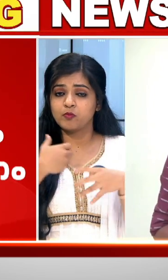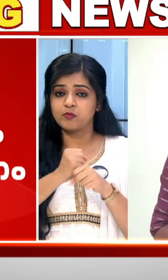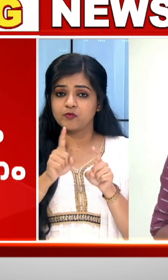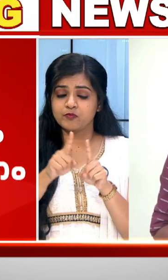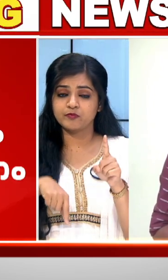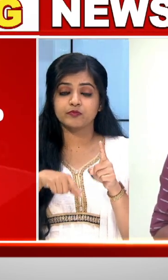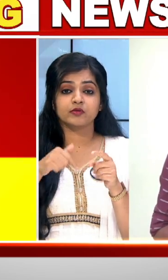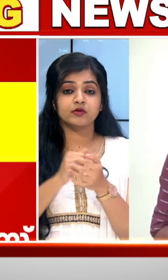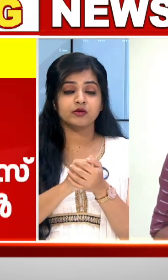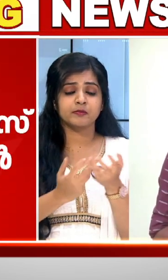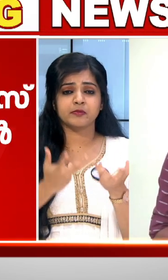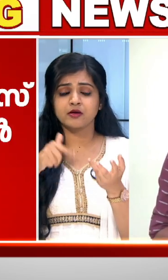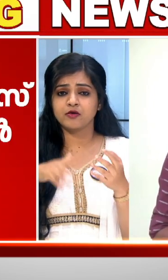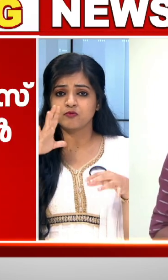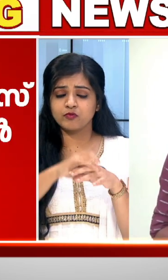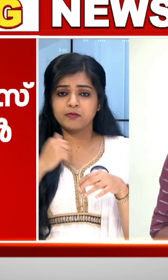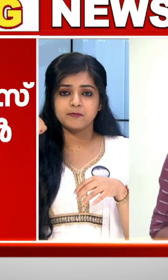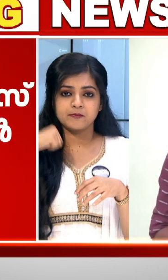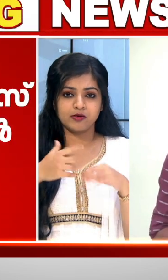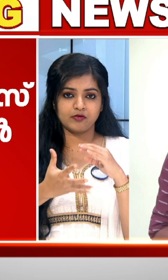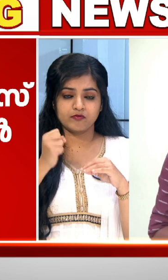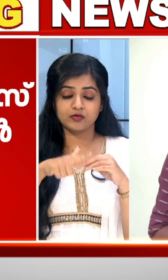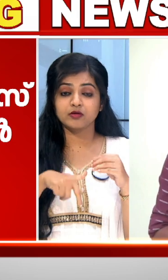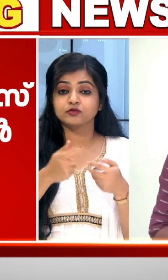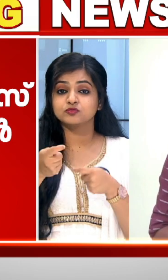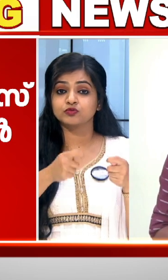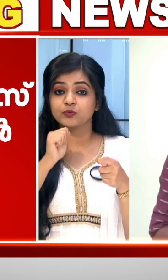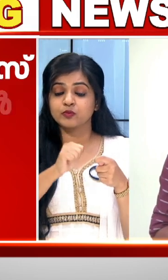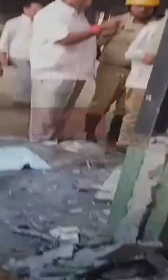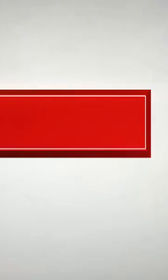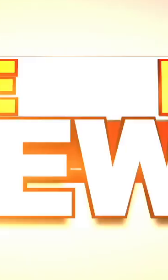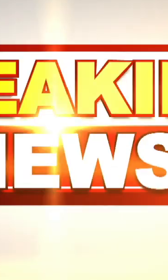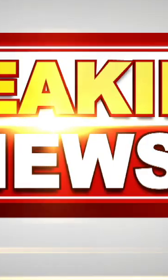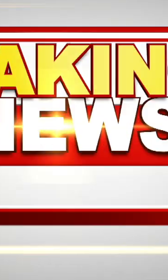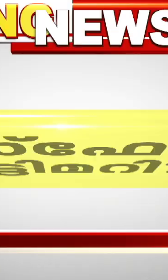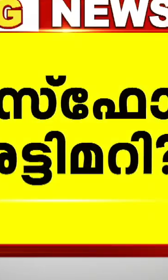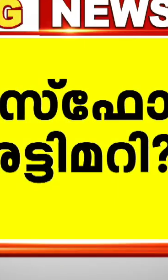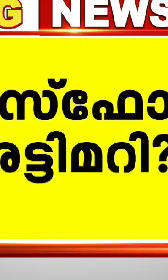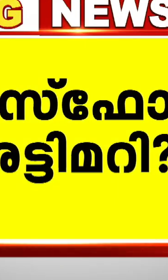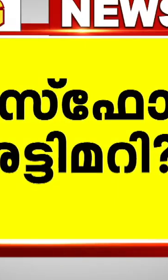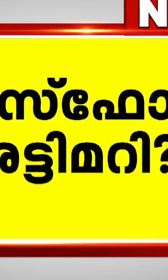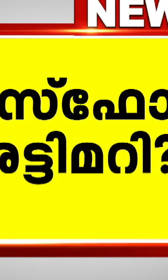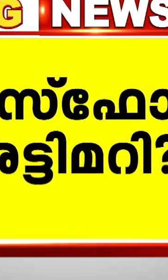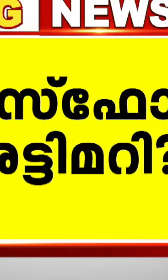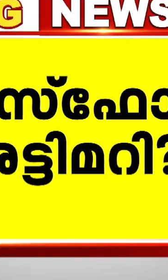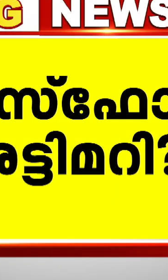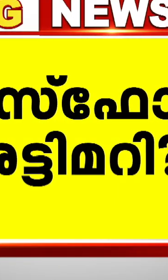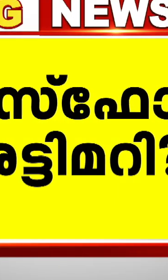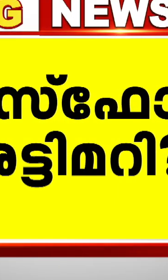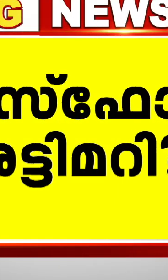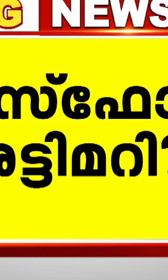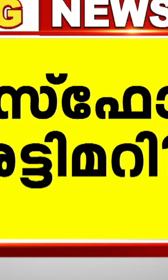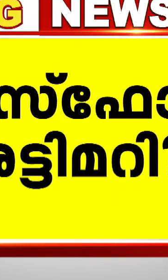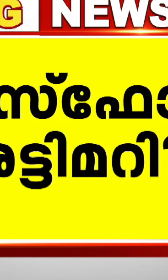സൂചനകൾ. അത് അവിടെ നിന്നും കണ്ടെത്തിയ ഒരു ബാഗ്, അത് ഈ കടയുടെ ഉടമസ്ഥ പറയുന്നുണ്ട് അത്തരത്തിൽ ആ ഒരു ബാഗാണ് അതായത് ദുരൂഹ